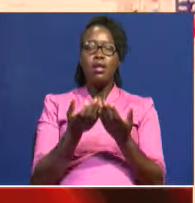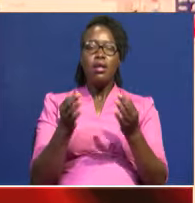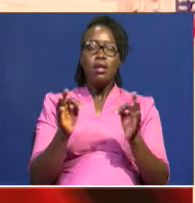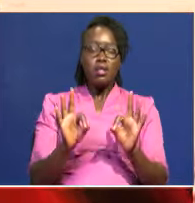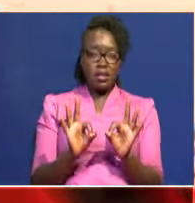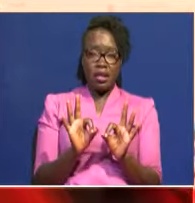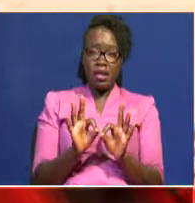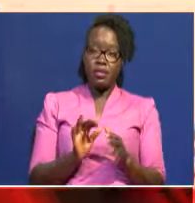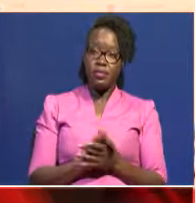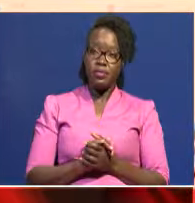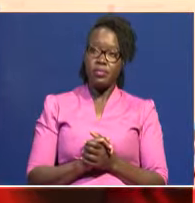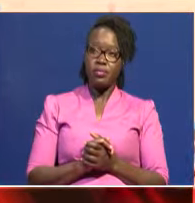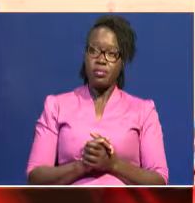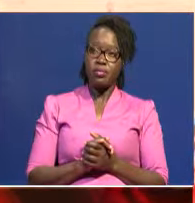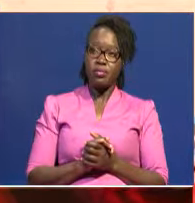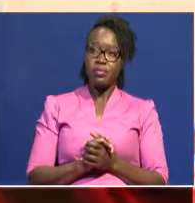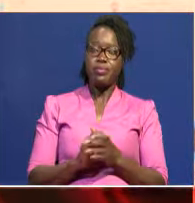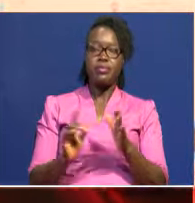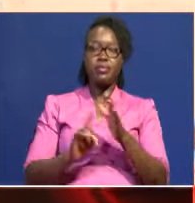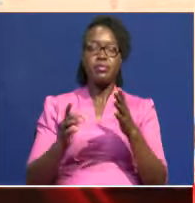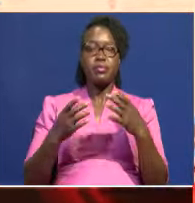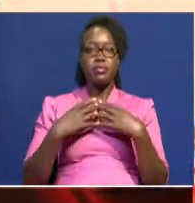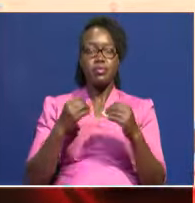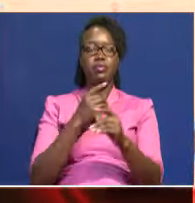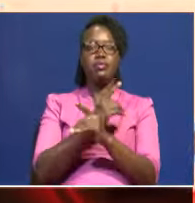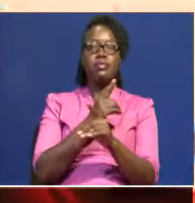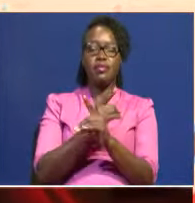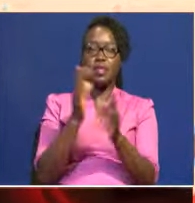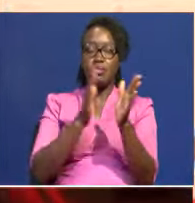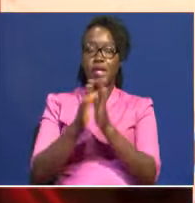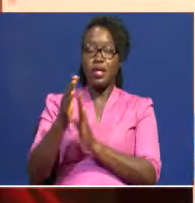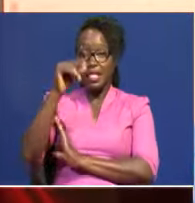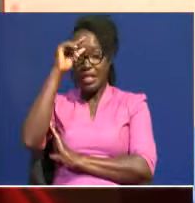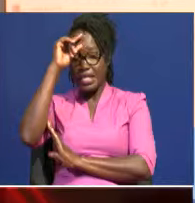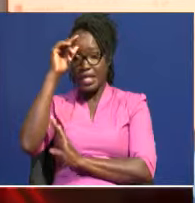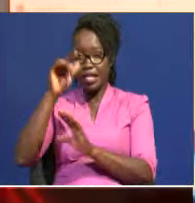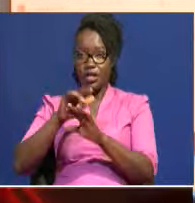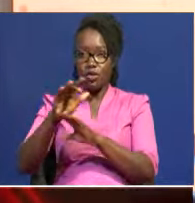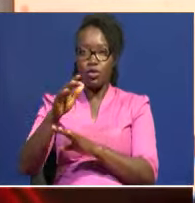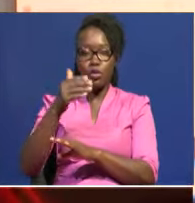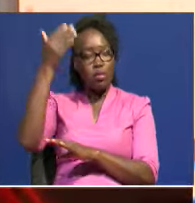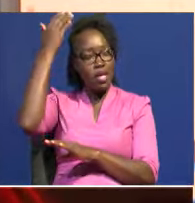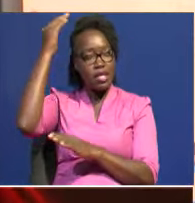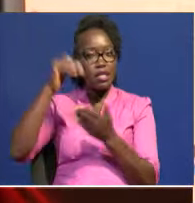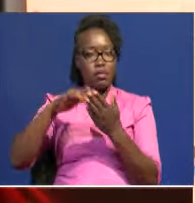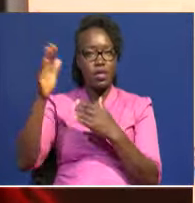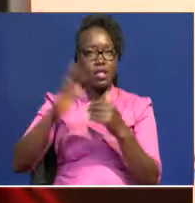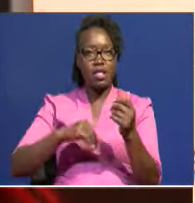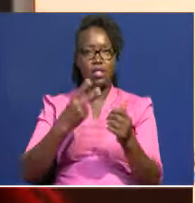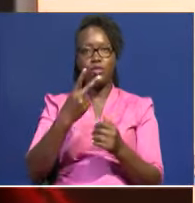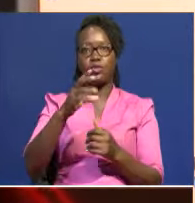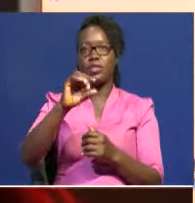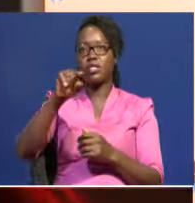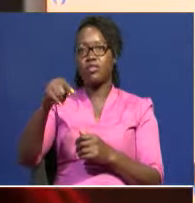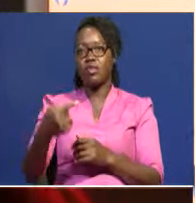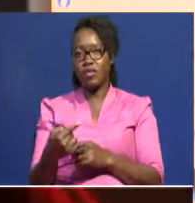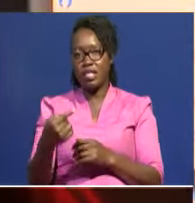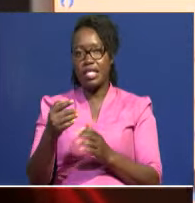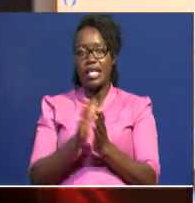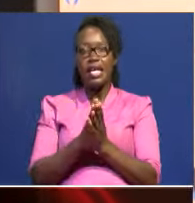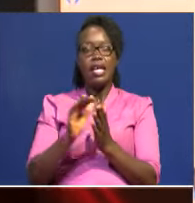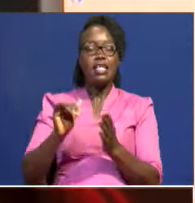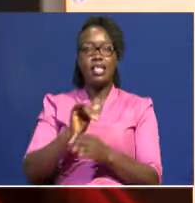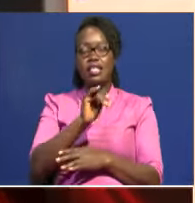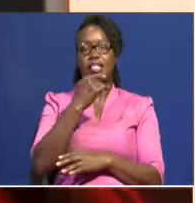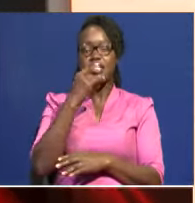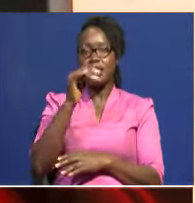kwake. Wizara ya Afya imetetea mipango ya serikali ya kuwatuma wauguzi zaidi ya 2500 ghaibuni, ikisema taifa